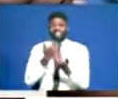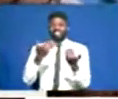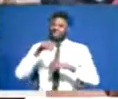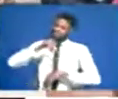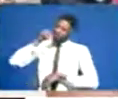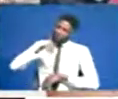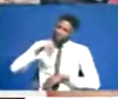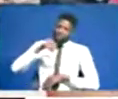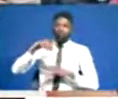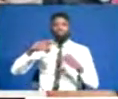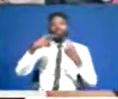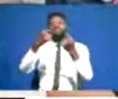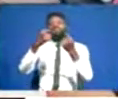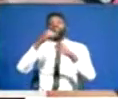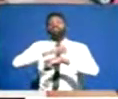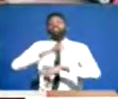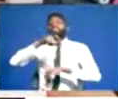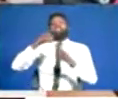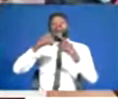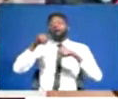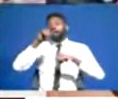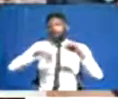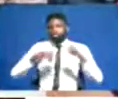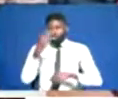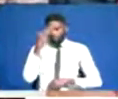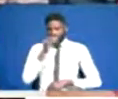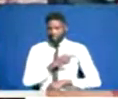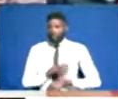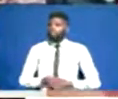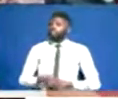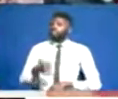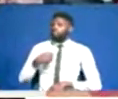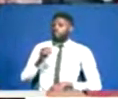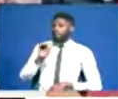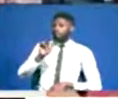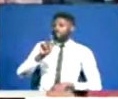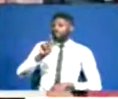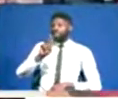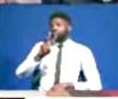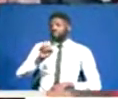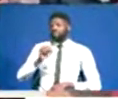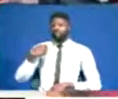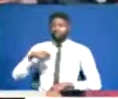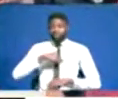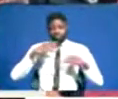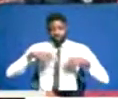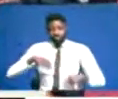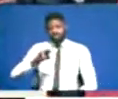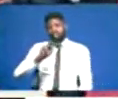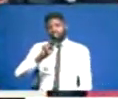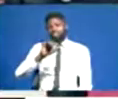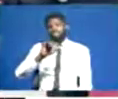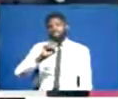enda, wanaogopa. Bilangu kwa maafisa wa KWS ni ya kwamba sisi kama watu wa mji wa hapa Nyacaba